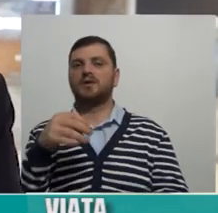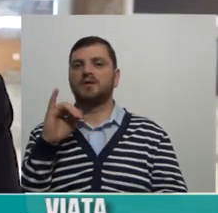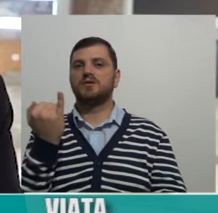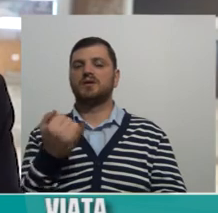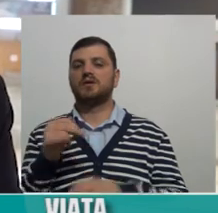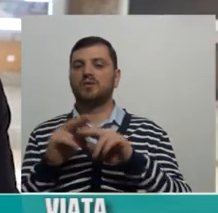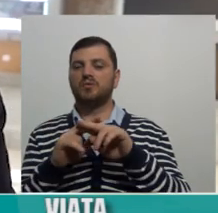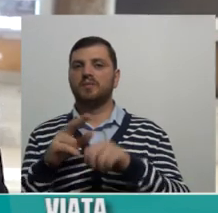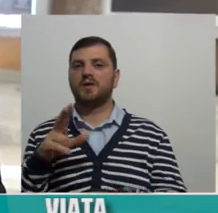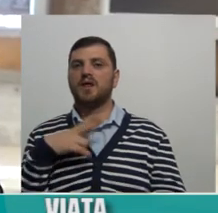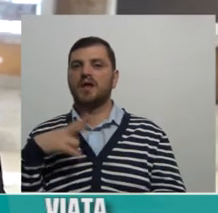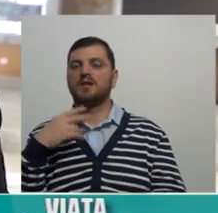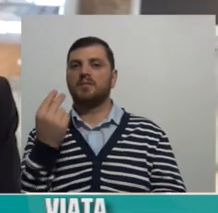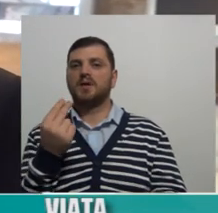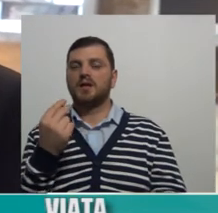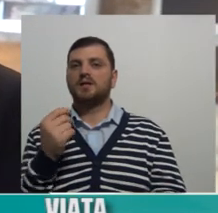Și